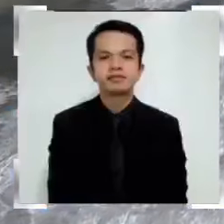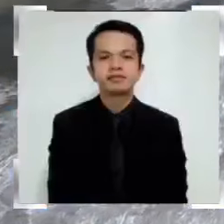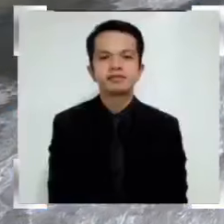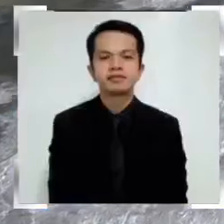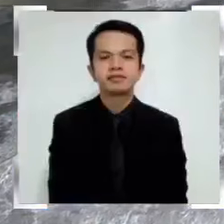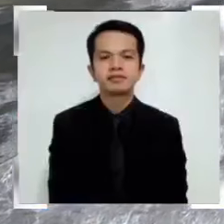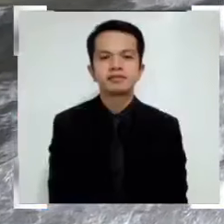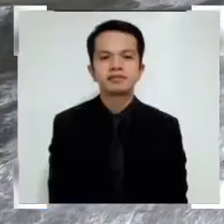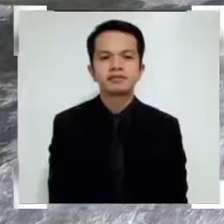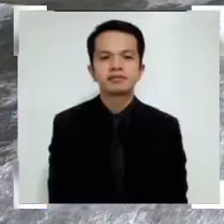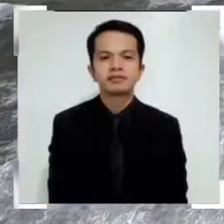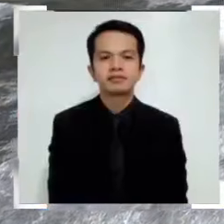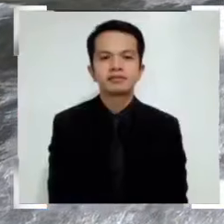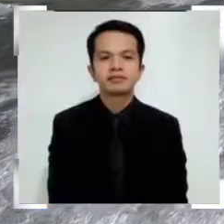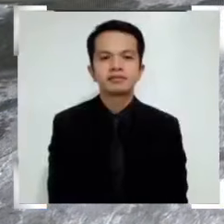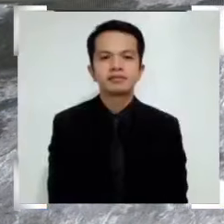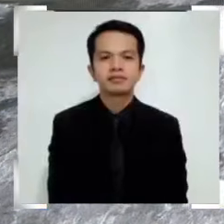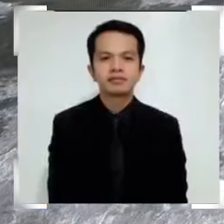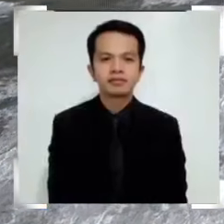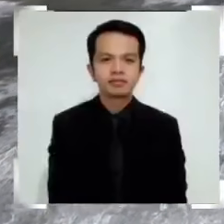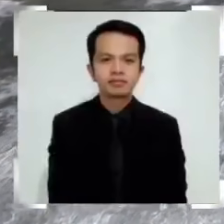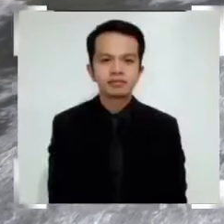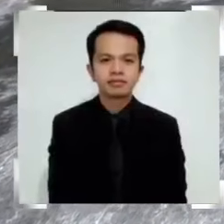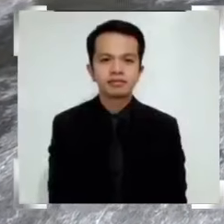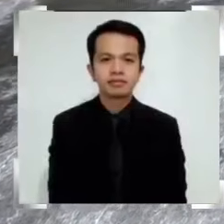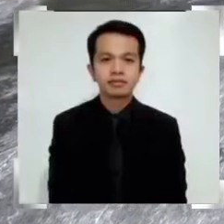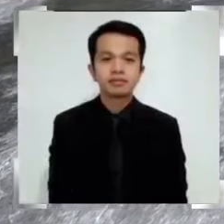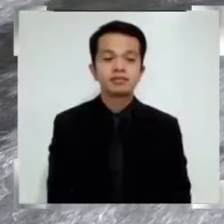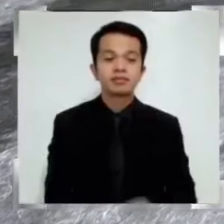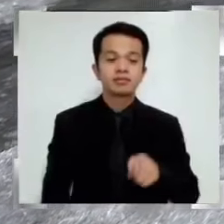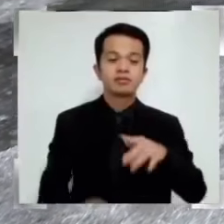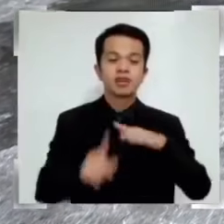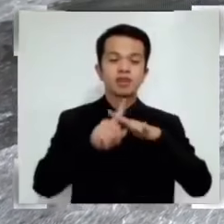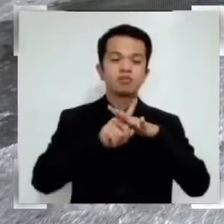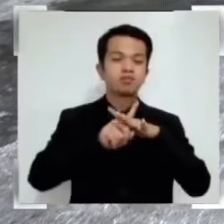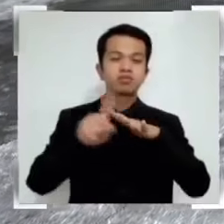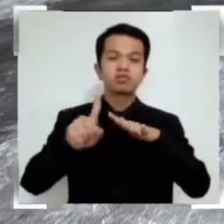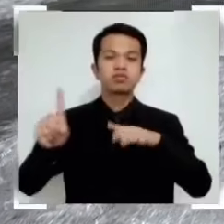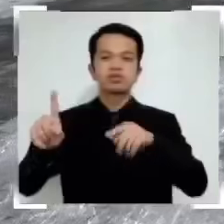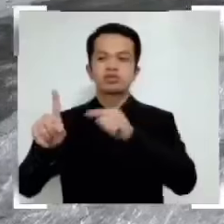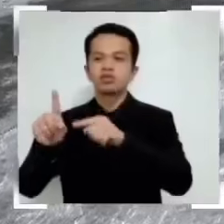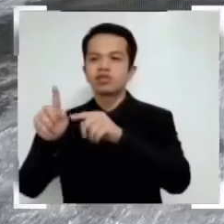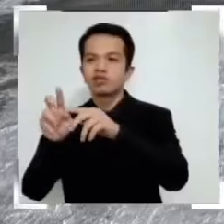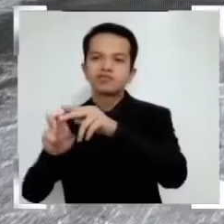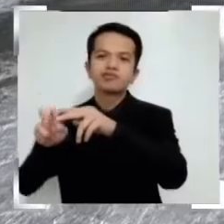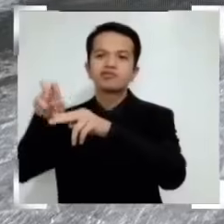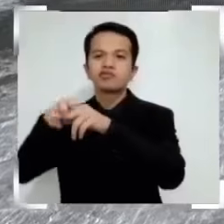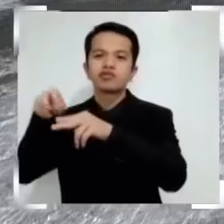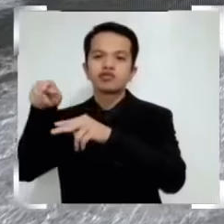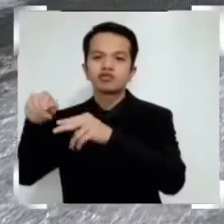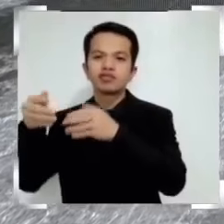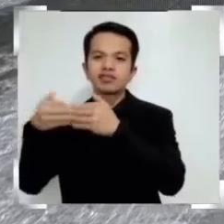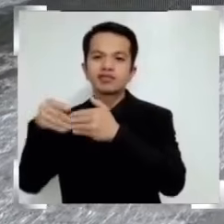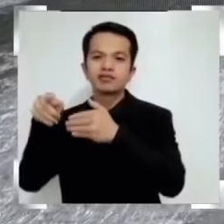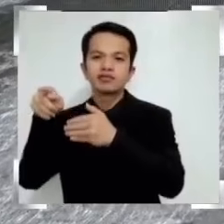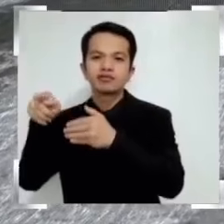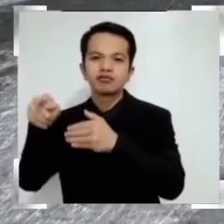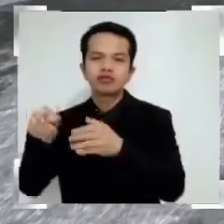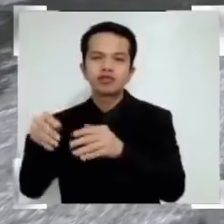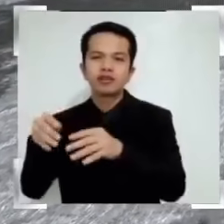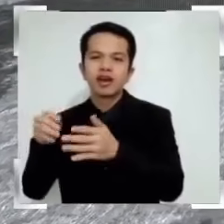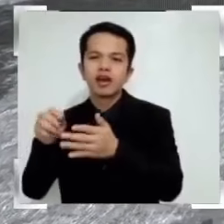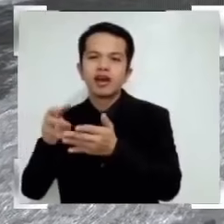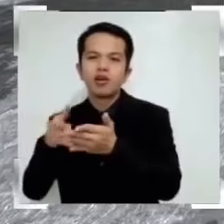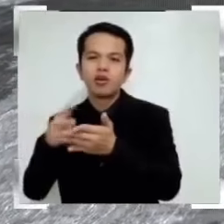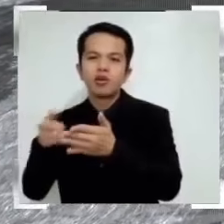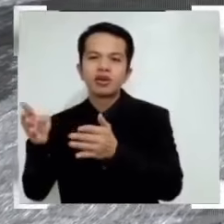Tua bilang na tumakas at sumabit para sa truck ng basura ang Bilibid inmate na si Michael Cataroja. Matapos mawala noong isang